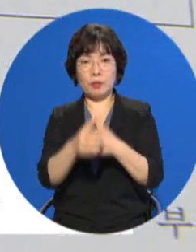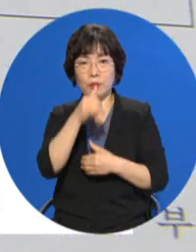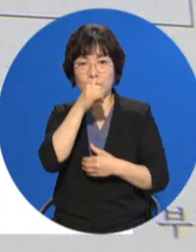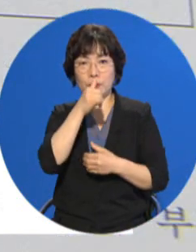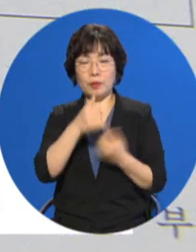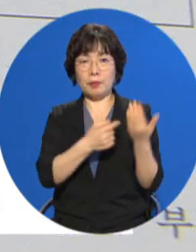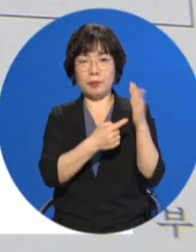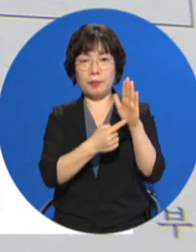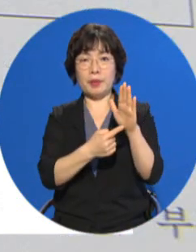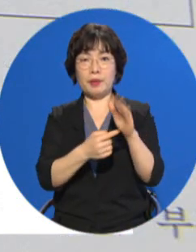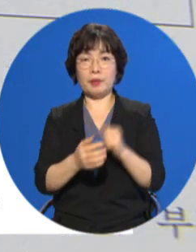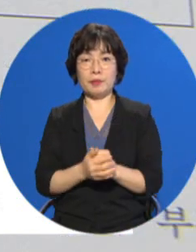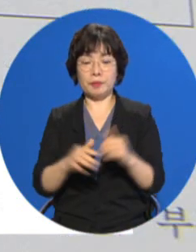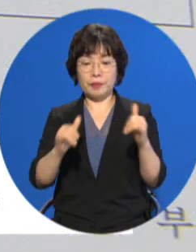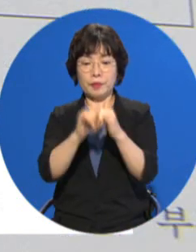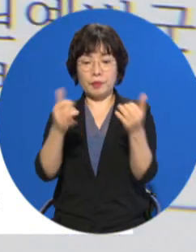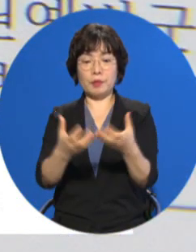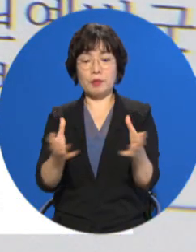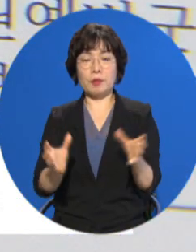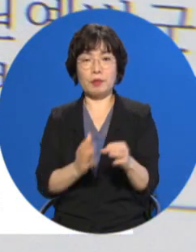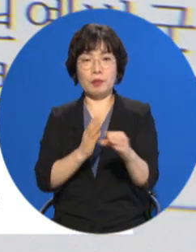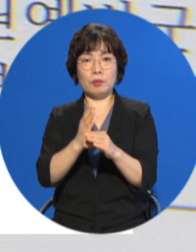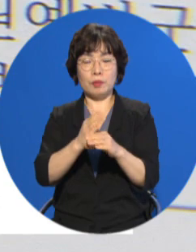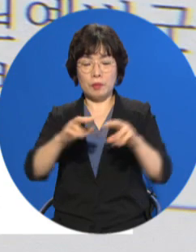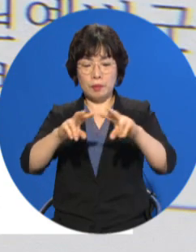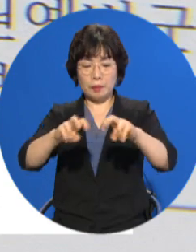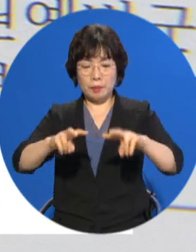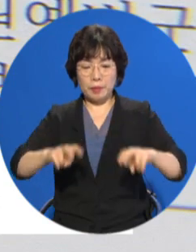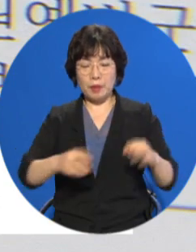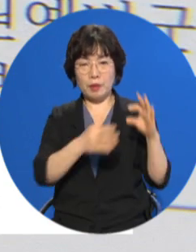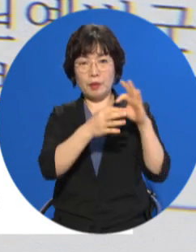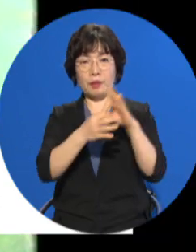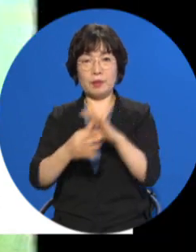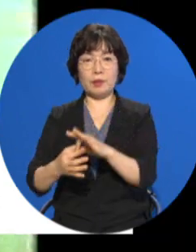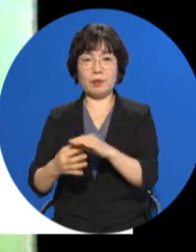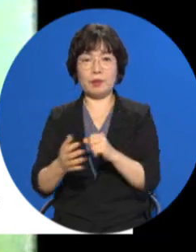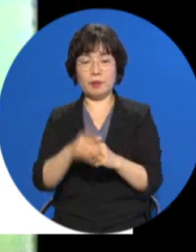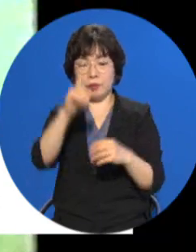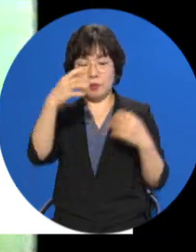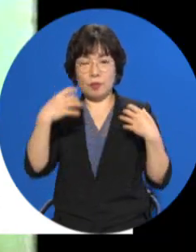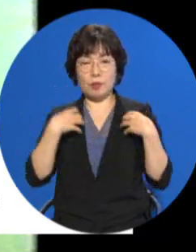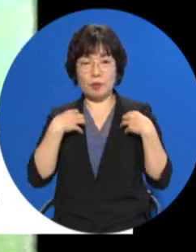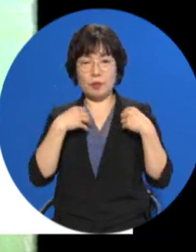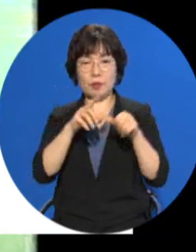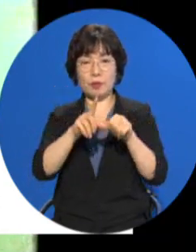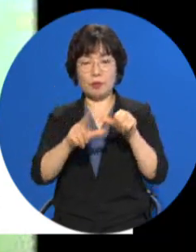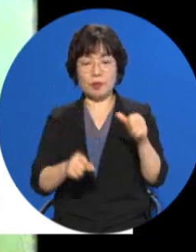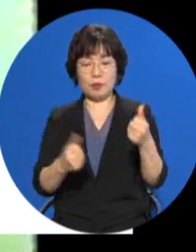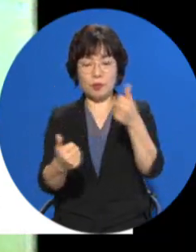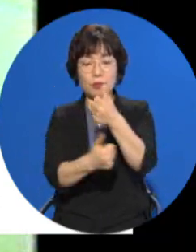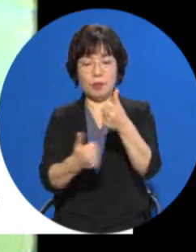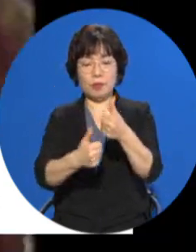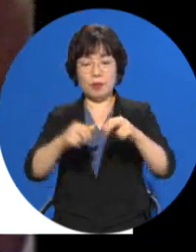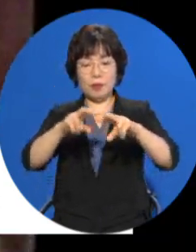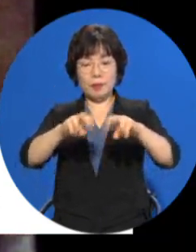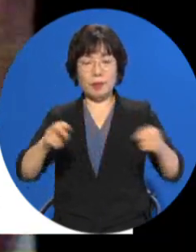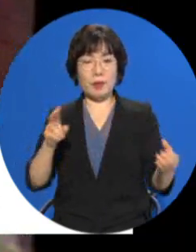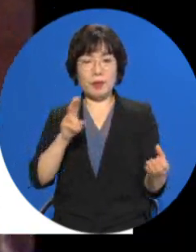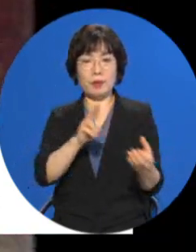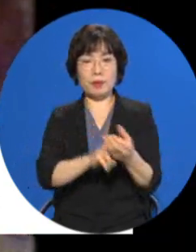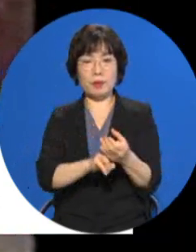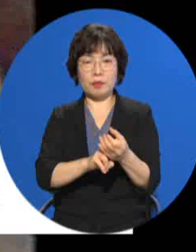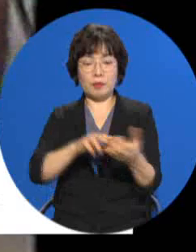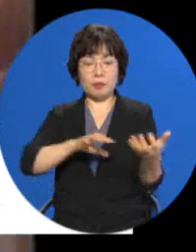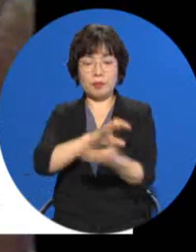있습니다. 시민사회를 중심으로 진상조사 요구가 거세지자 정권이 80위원회를 통해 조직적인 은폐와